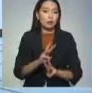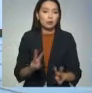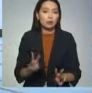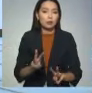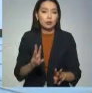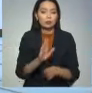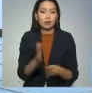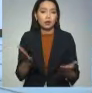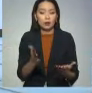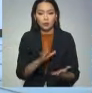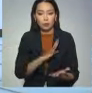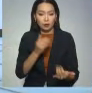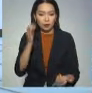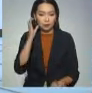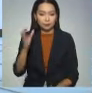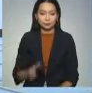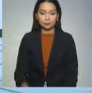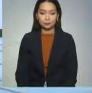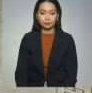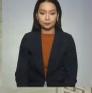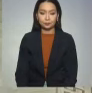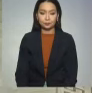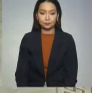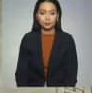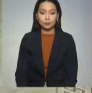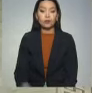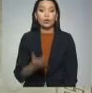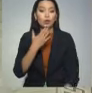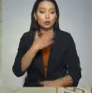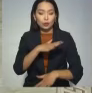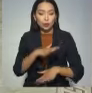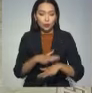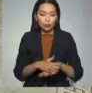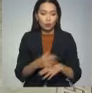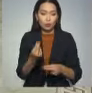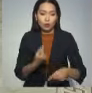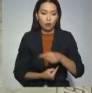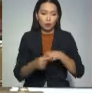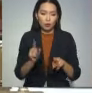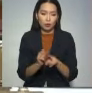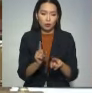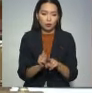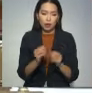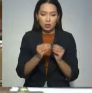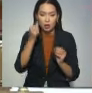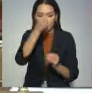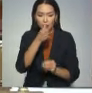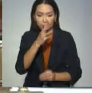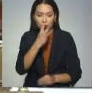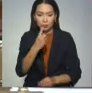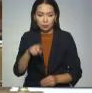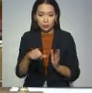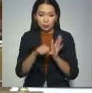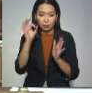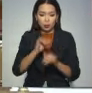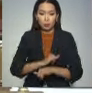жүктеді? Әріптесім Бекболат Сатуов тарқатады. Ұлттық қордың кірісі көңілген жетпейді. Соңғы 10 жылдық табысы 1,16%